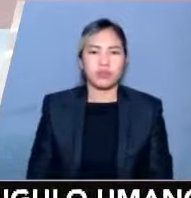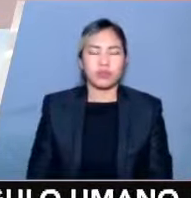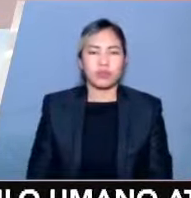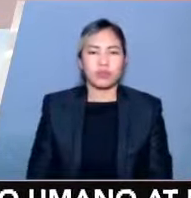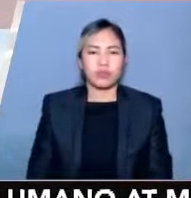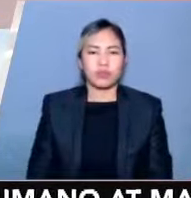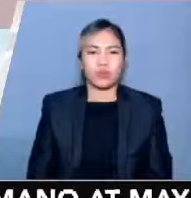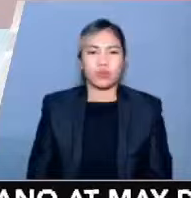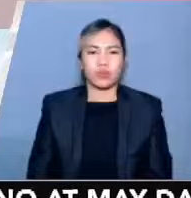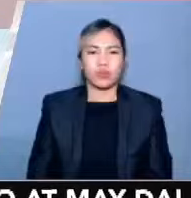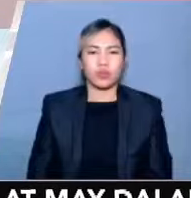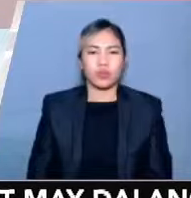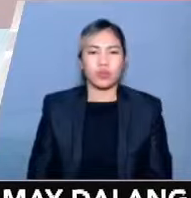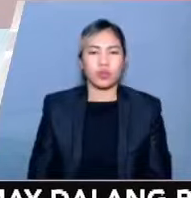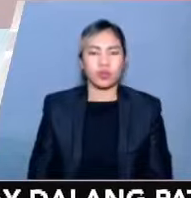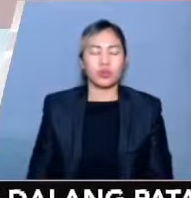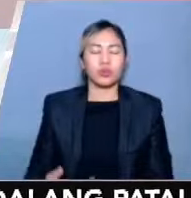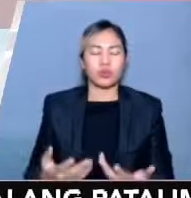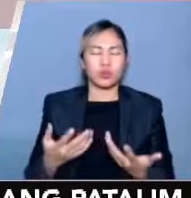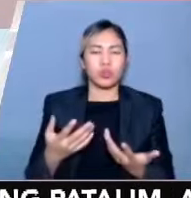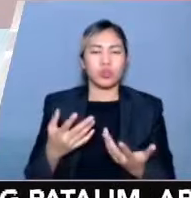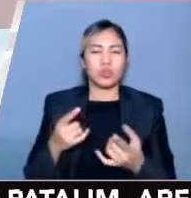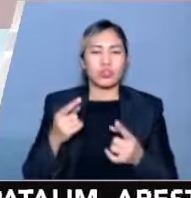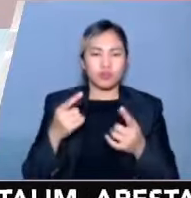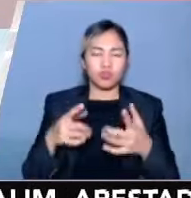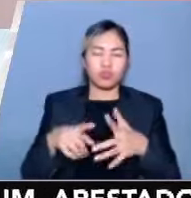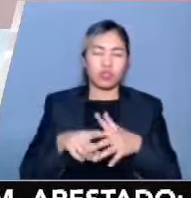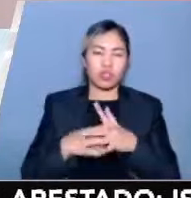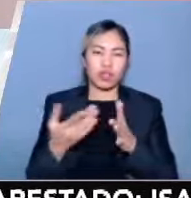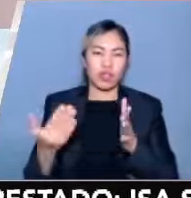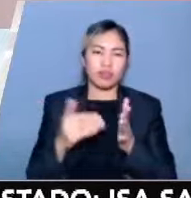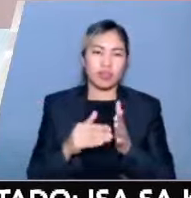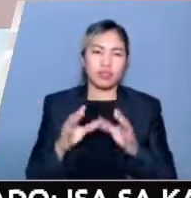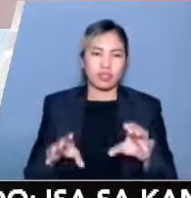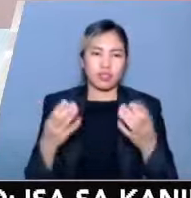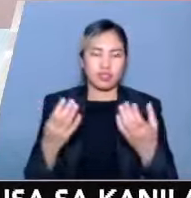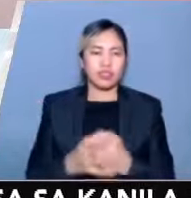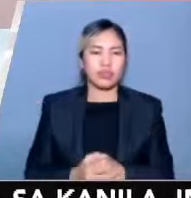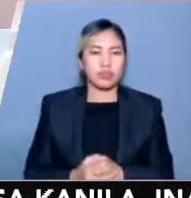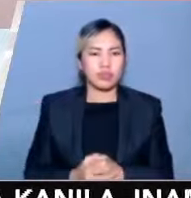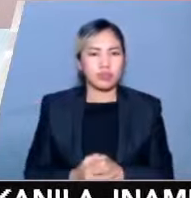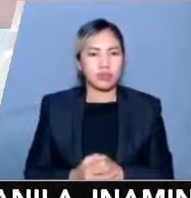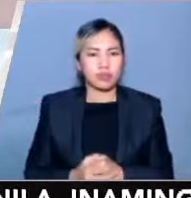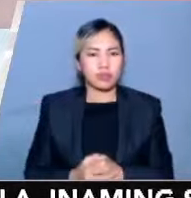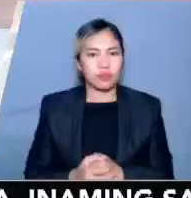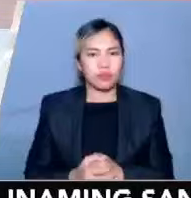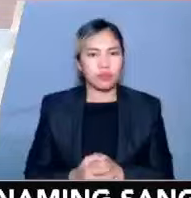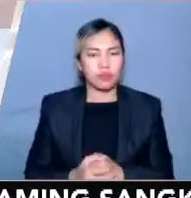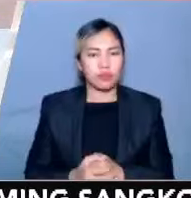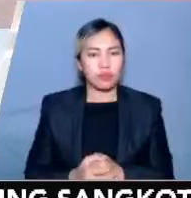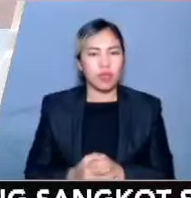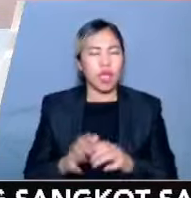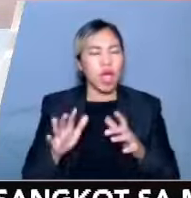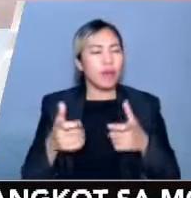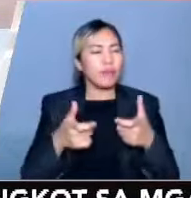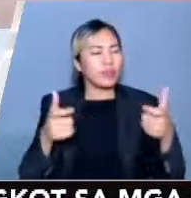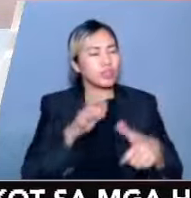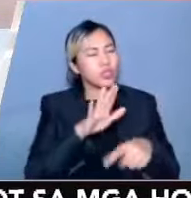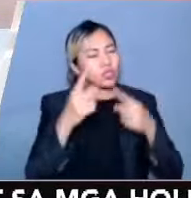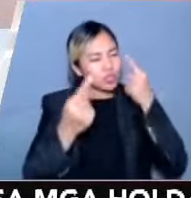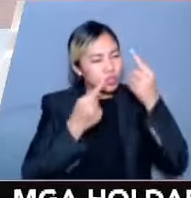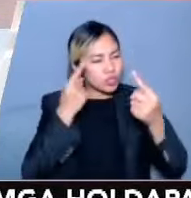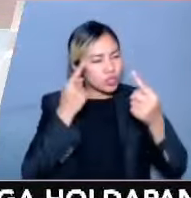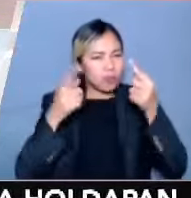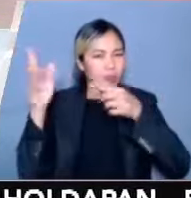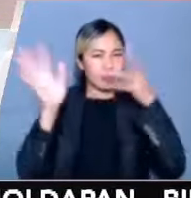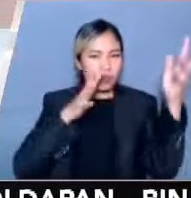na makapagsimula ulit ng klase. Opo. Gaano po kalaki yung concern naman ninyo dito sa paparating na bagyong Leon? Although medyo malayo ito